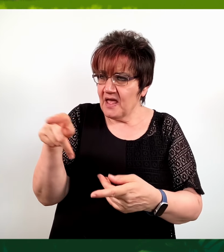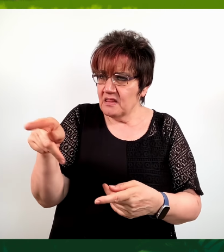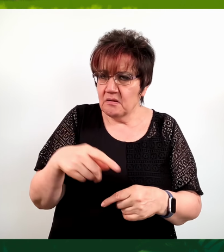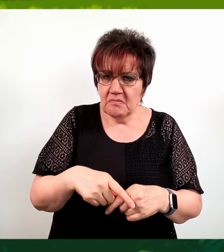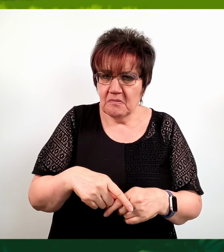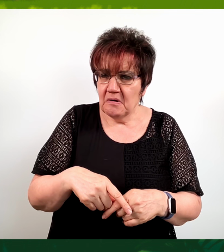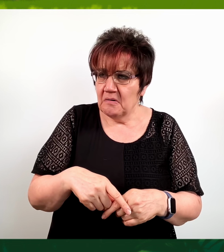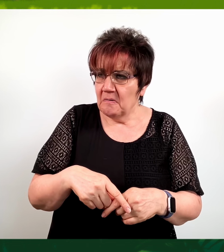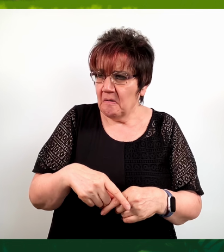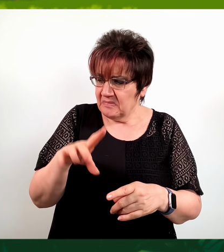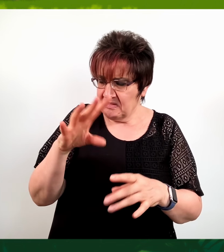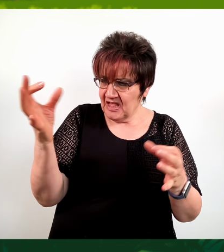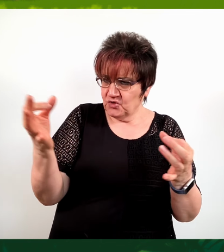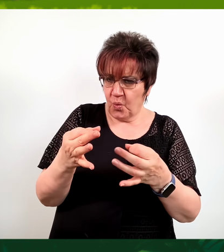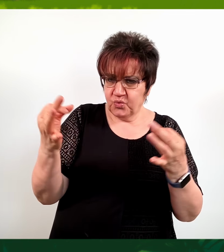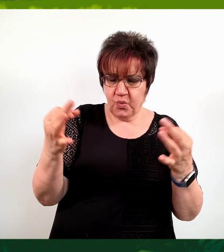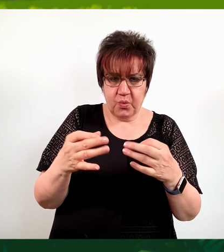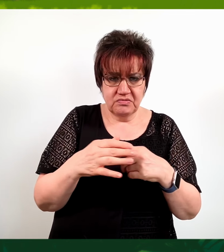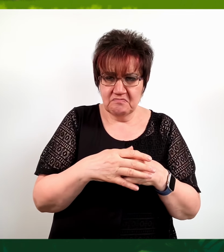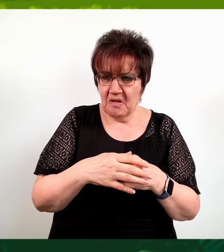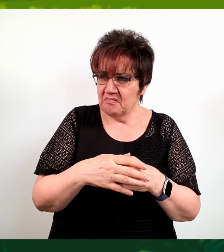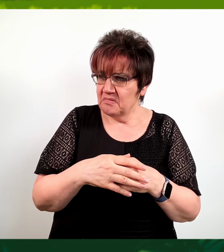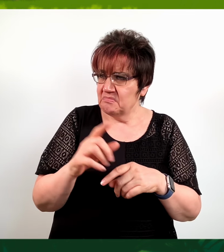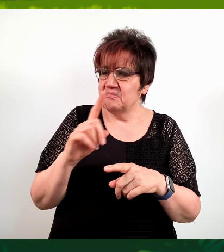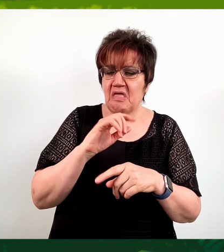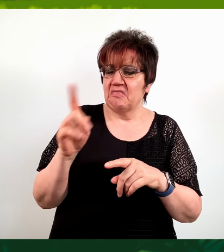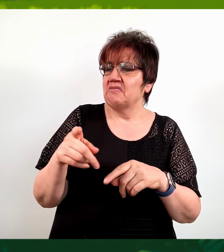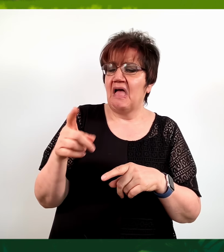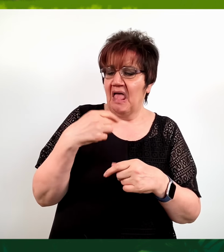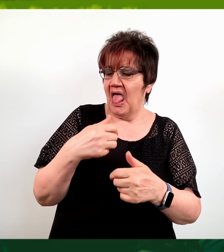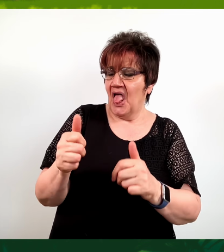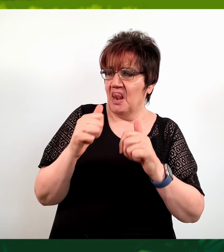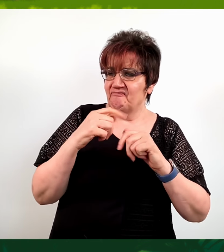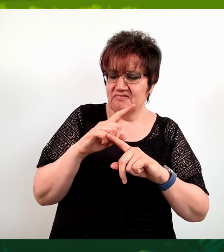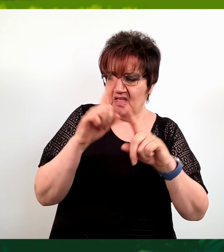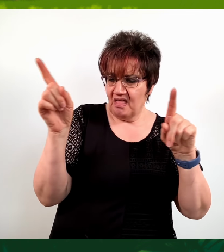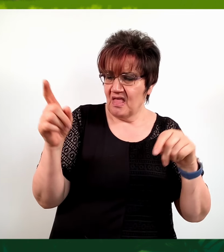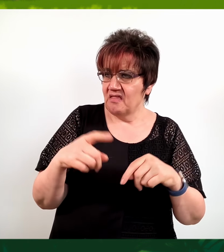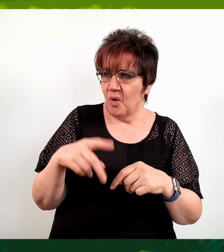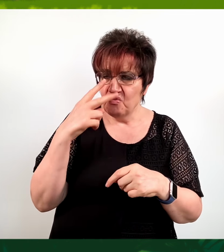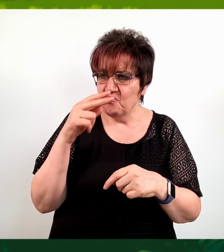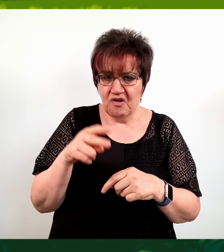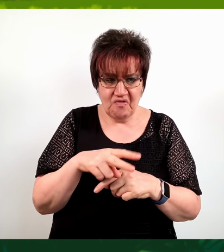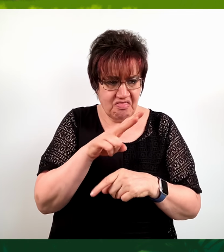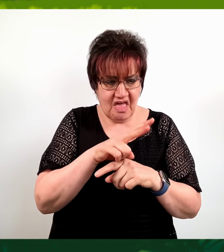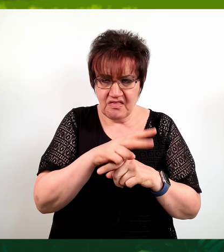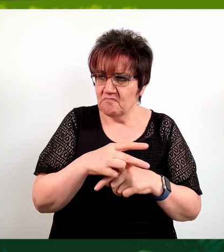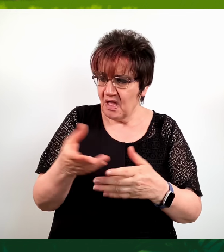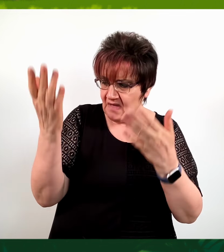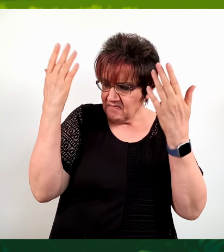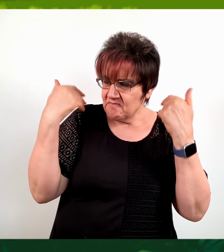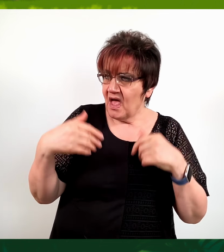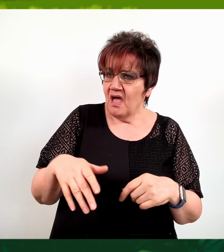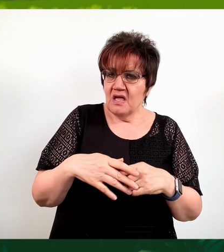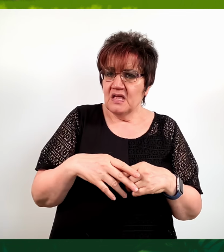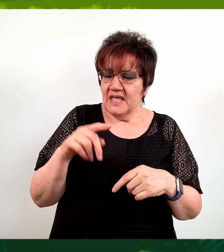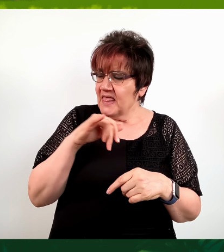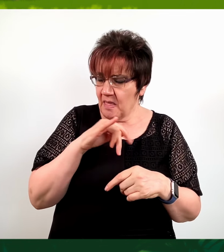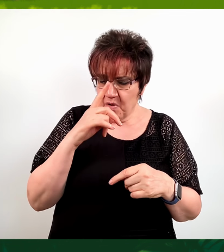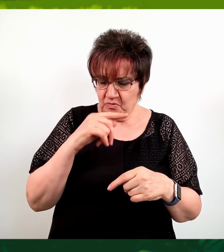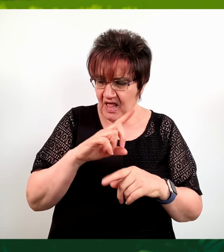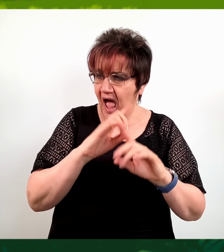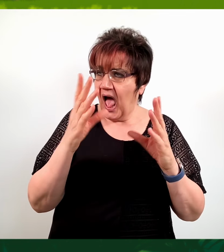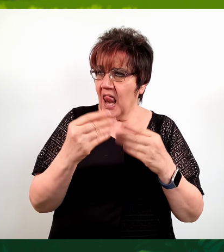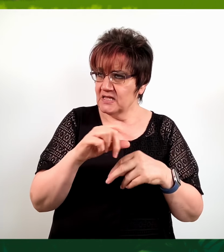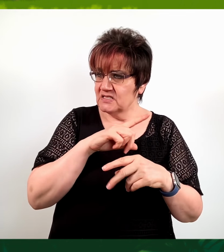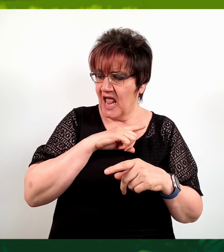rum? Habt ihr nichts Besseres zu tun? Nö, bloß nicht helfen, immer schön glotzen. Mann, Mann, Mann, Mann, Mann, alles muss